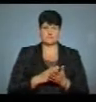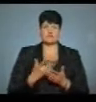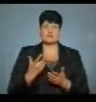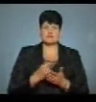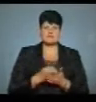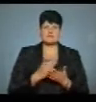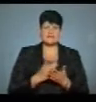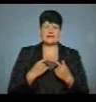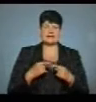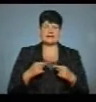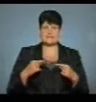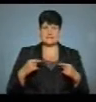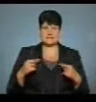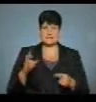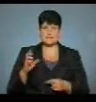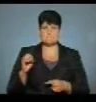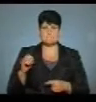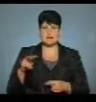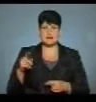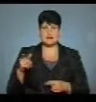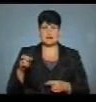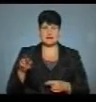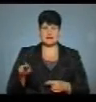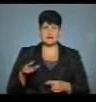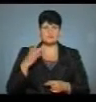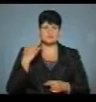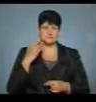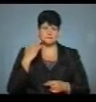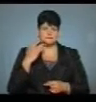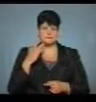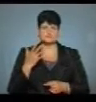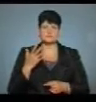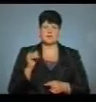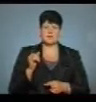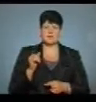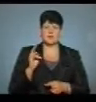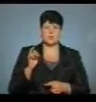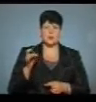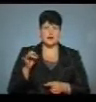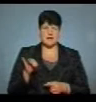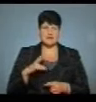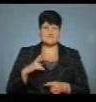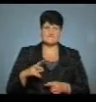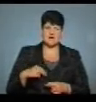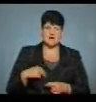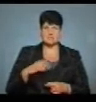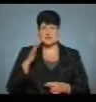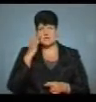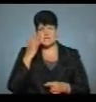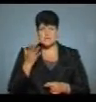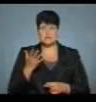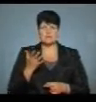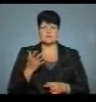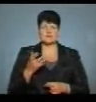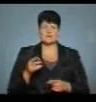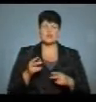різні, і Бельгія, і Канада, і Сполучені Штати Америки, і Франція, і Корея, і Індія. Профілактичні щеплення в